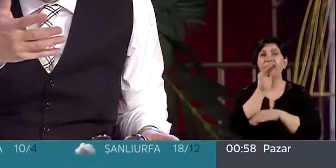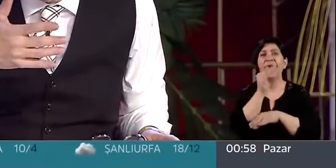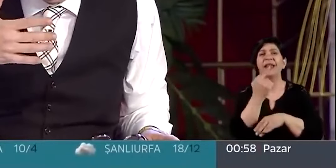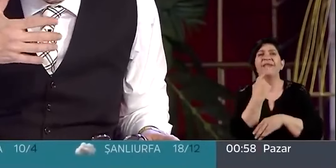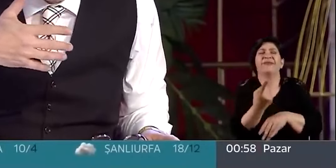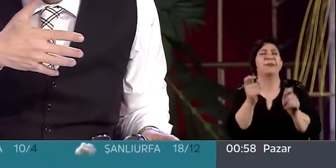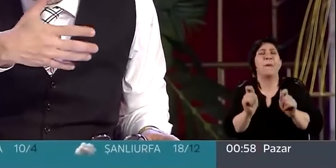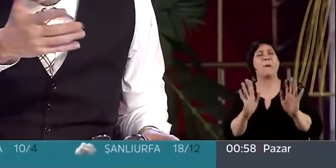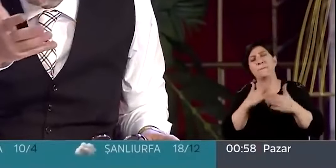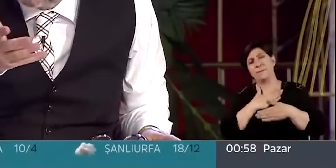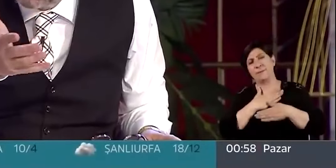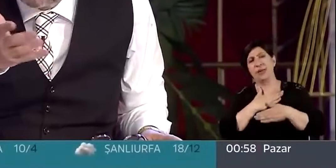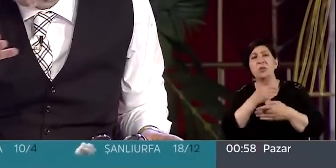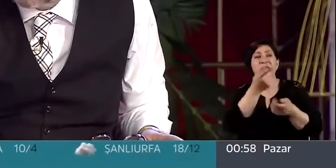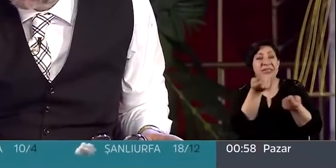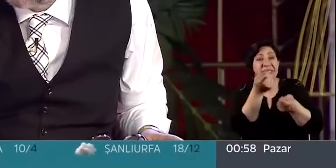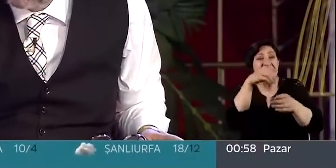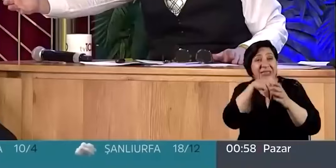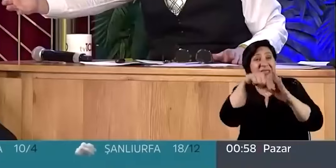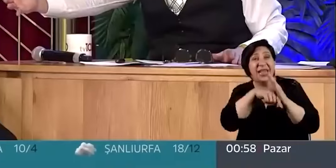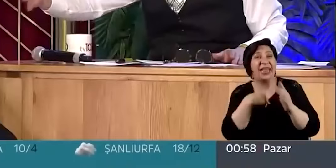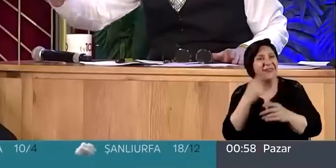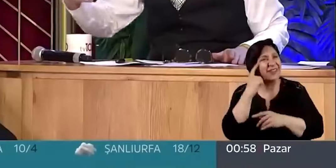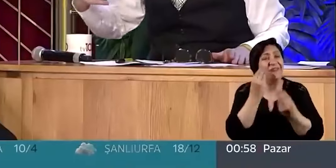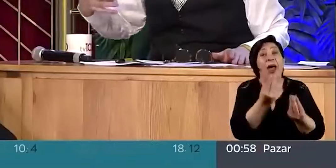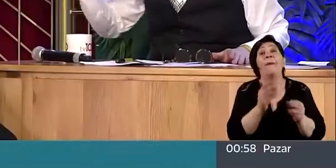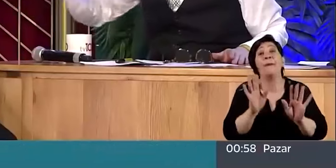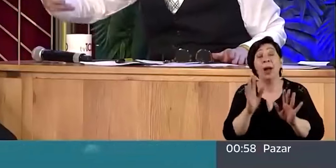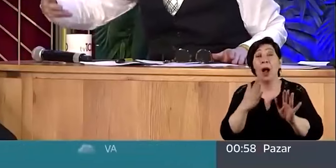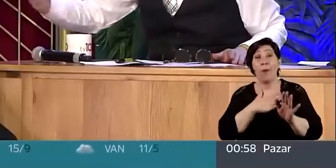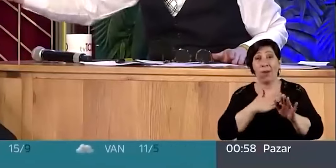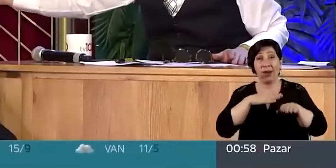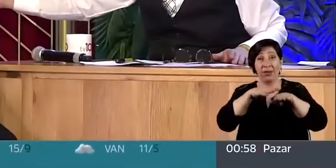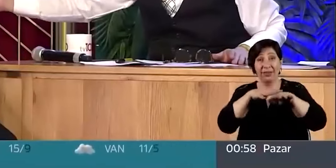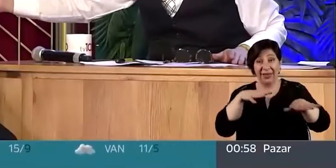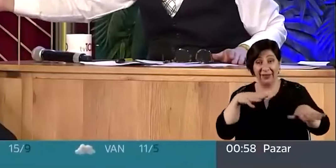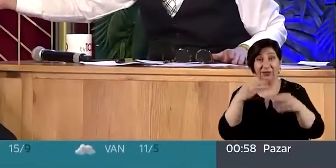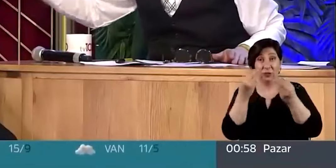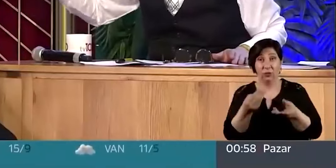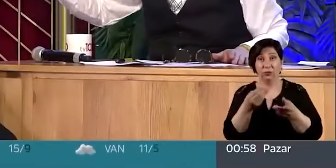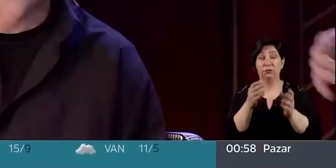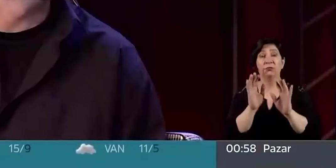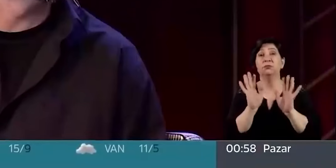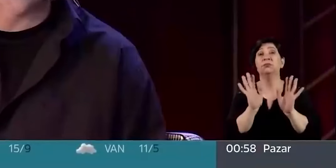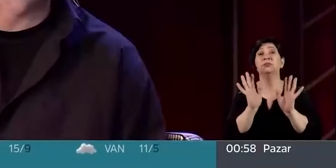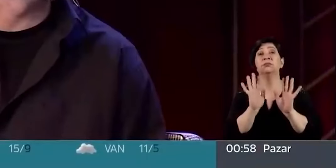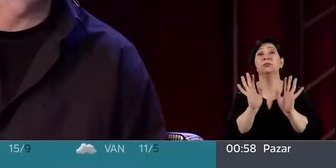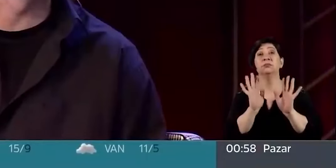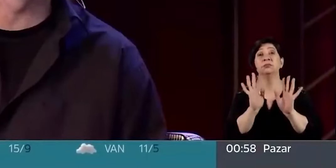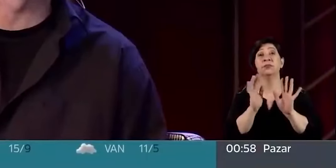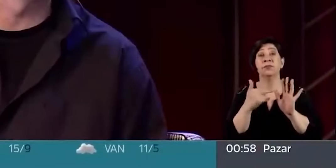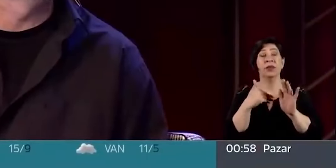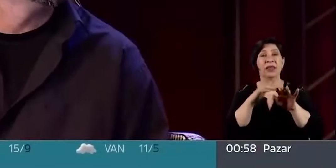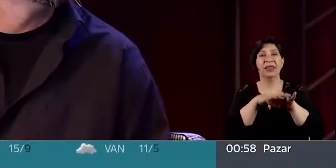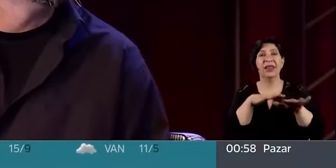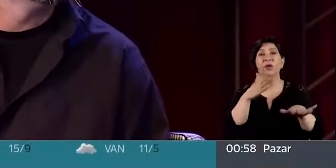hakkında hüküm veremem. Ya da şartlarını bilmeden tavsiyede bulunamam ama... Ben trafik de veriyorum. Sen de veriyorsundur yok. Belki. Vermiyor musun? Ben bazen trafik